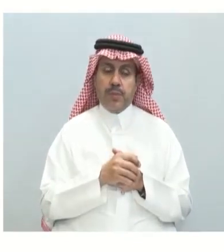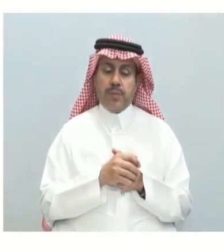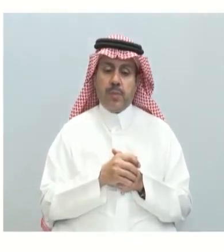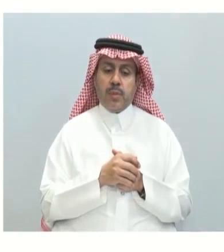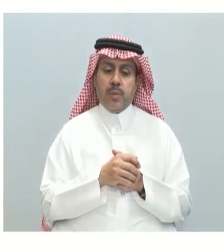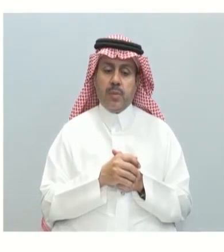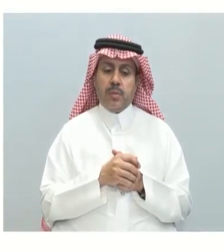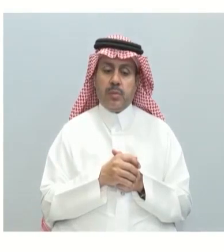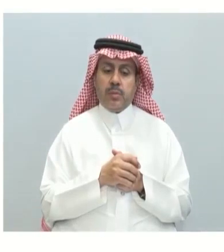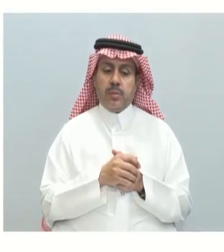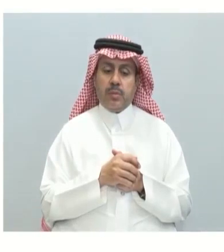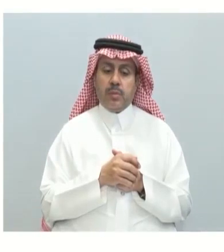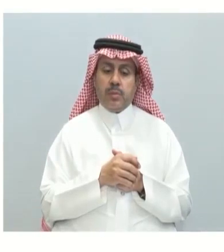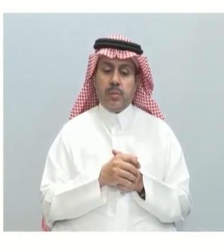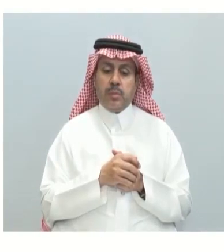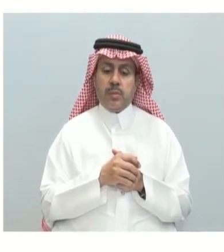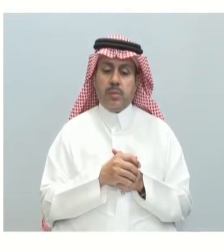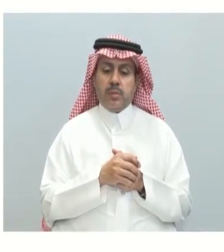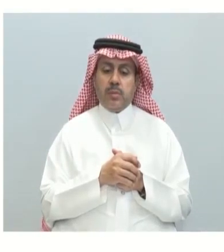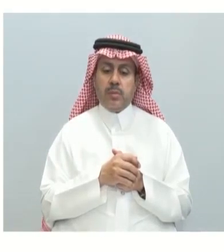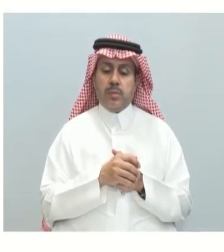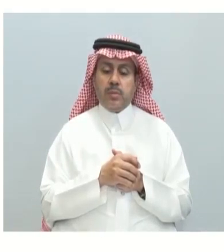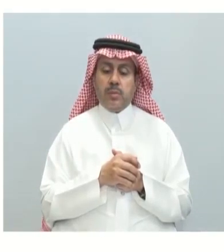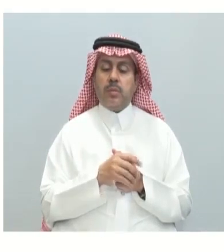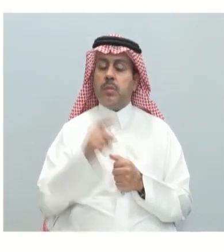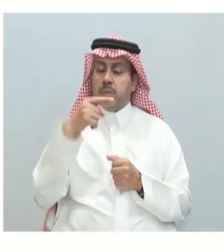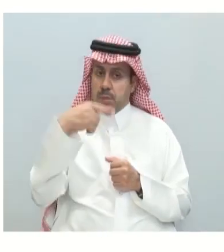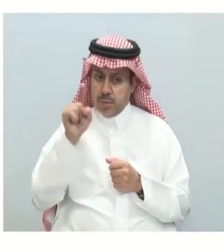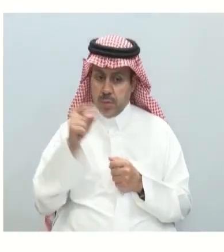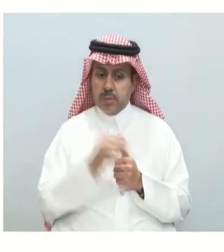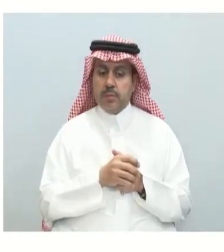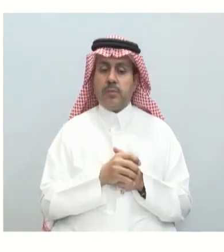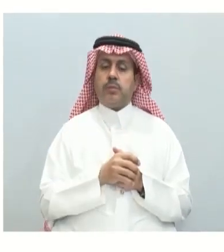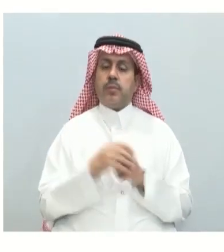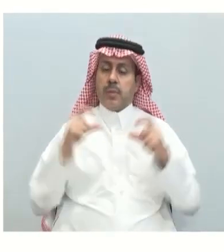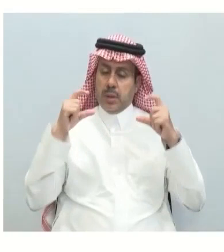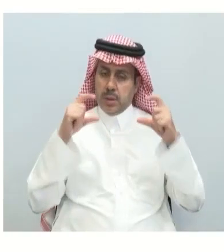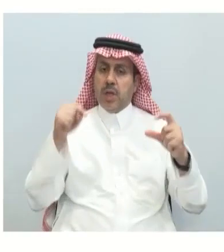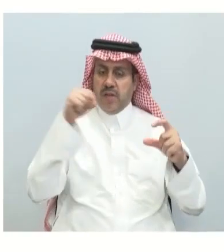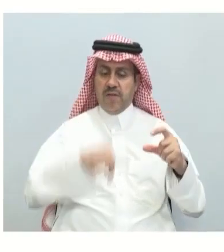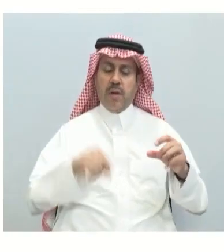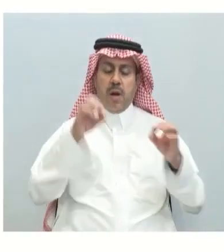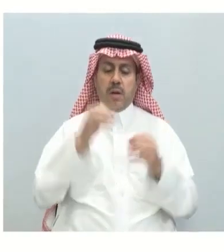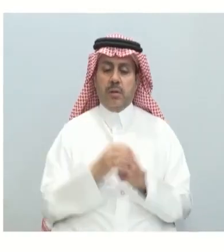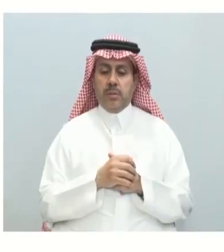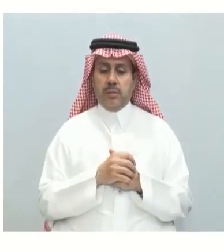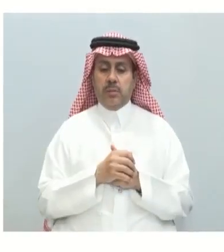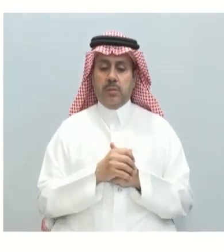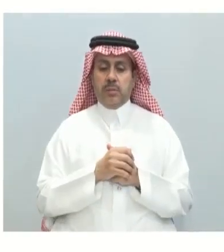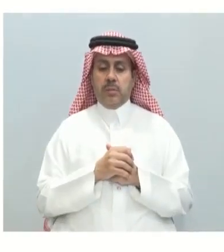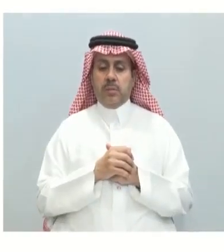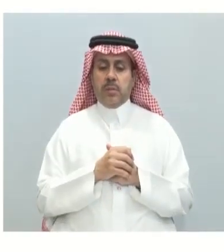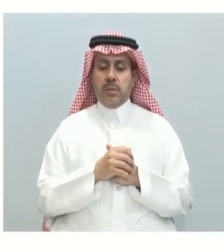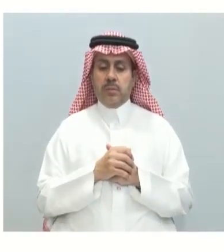الايات ام انها عباره غير صحيحه الجواب طبعا تعرفون انها عباره صحيحه وقد دلت عليها الايات التي